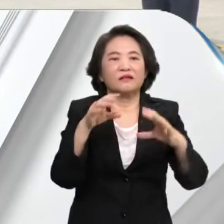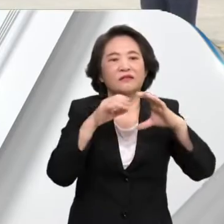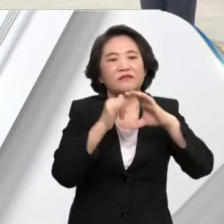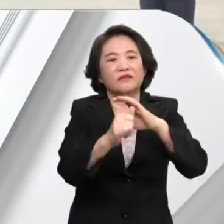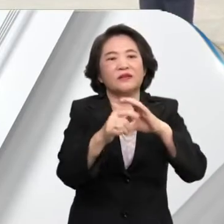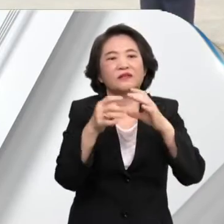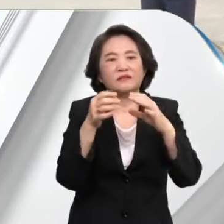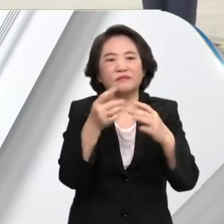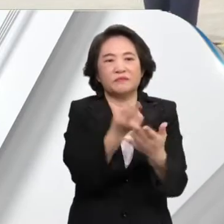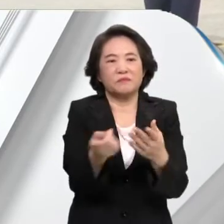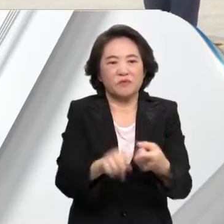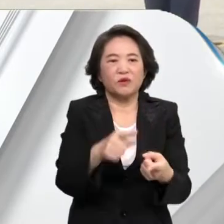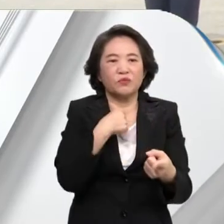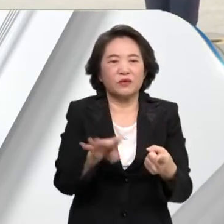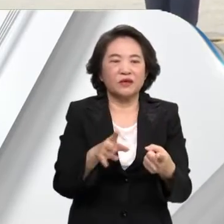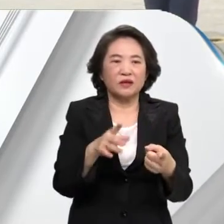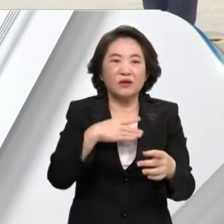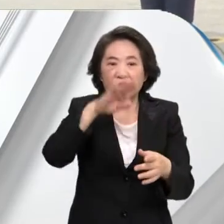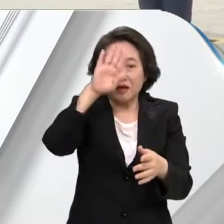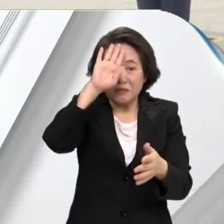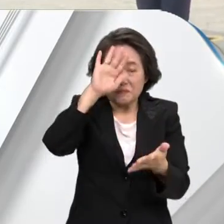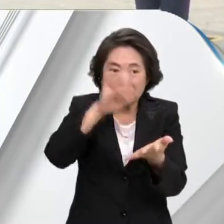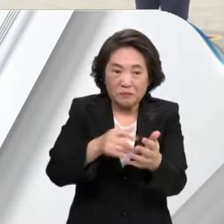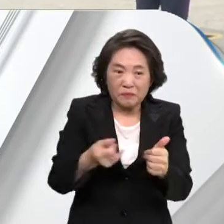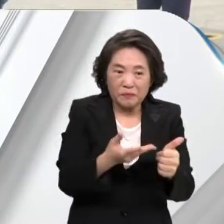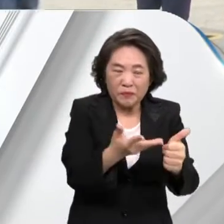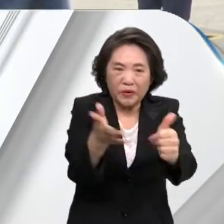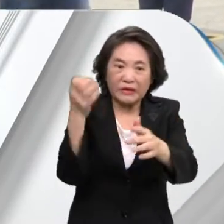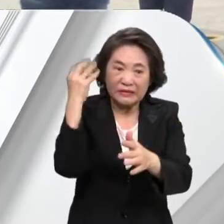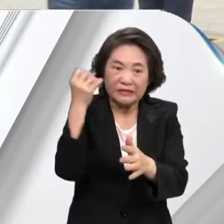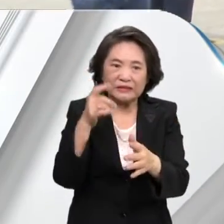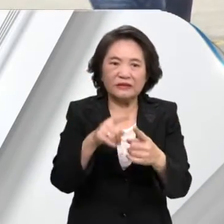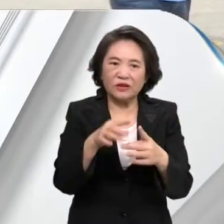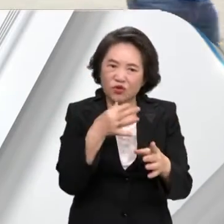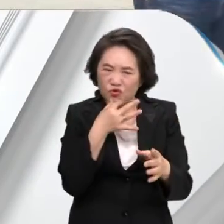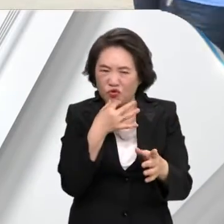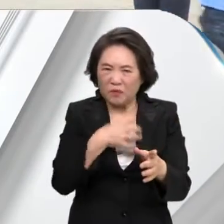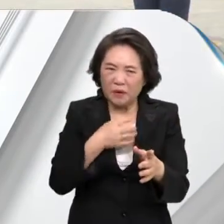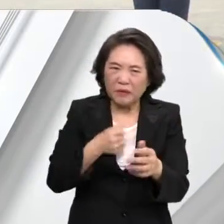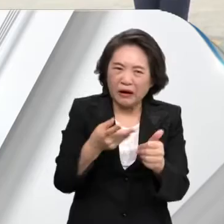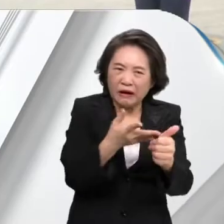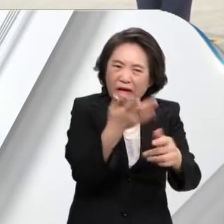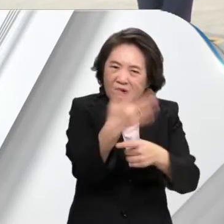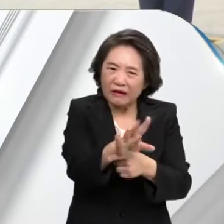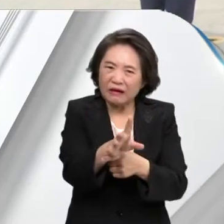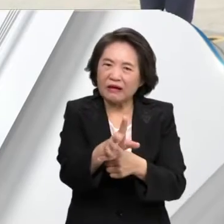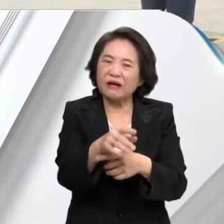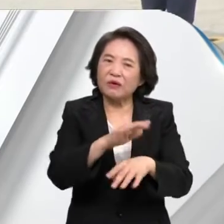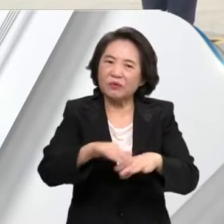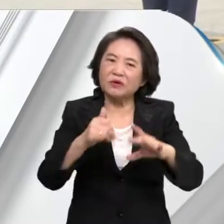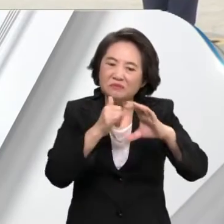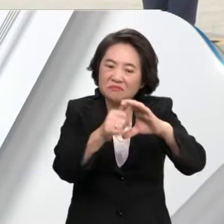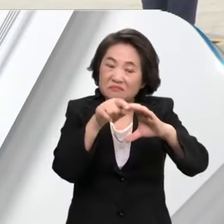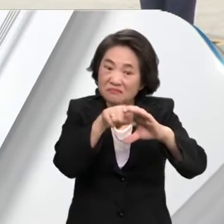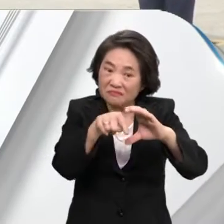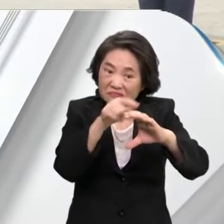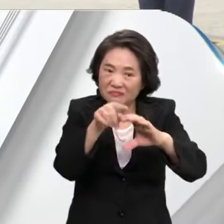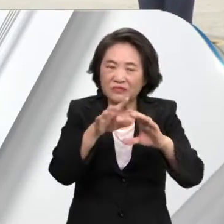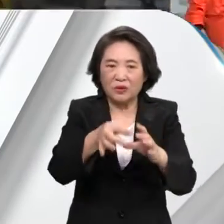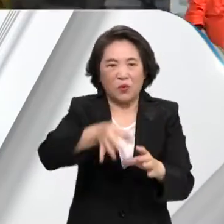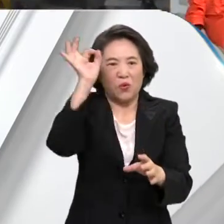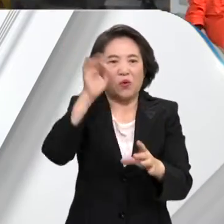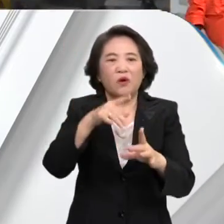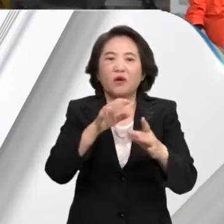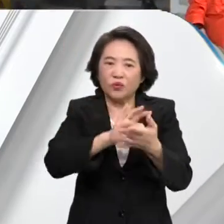它的传染性比较高，可能它的治病或致死的风险比较高的时候，会用到这种比较高单价的这样的一个隔离